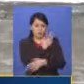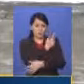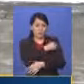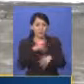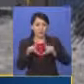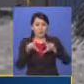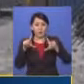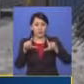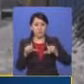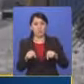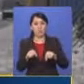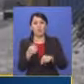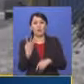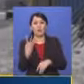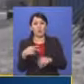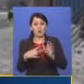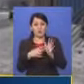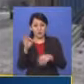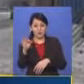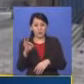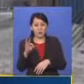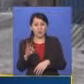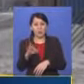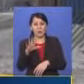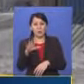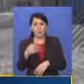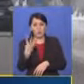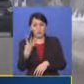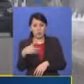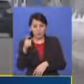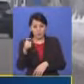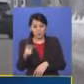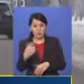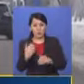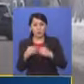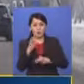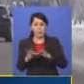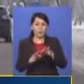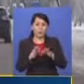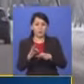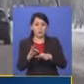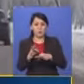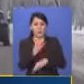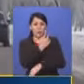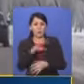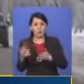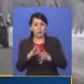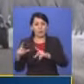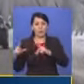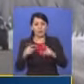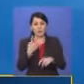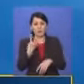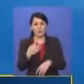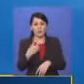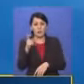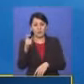инфекционных стационарах составляет 47%, а это 540 пациентов. В среднем в сутки кареты скорой помощи доставляют 52